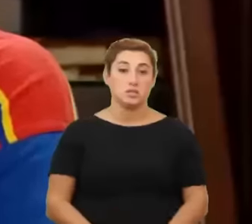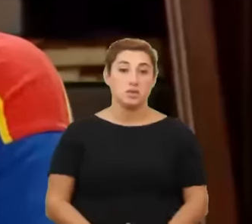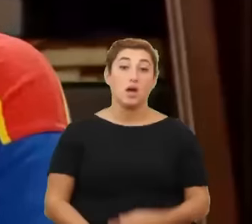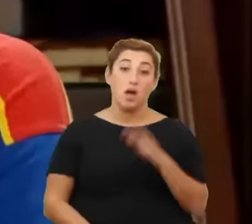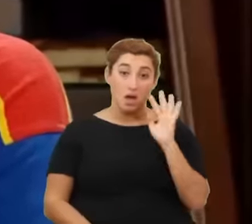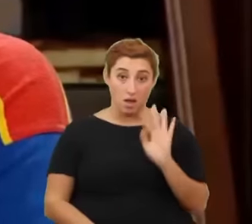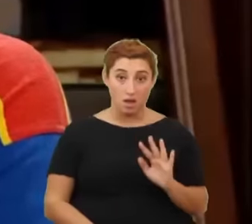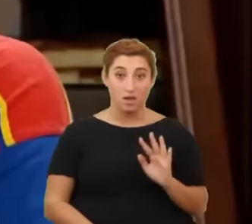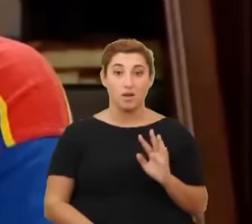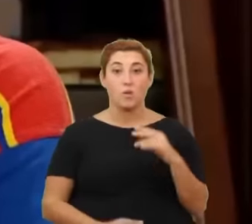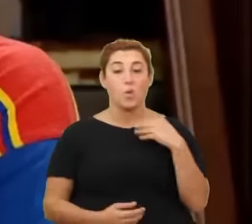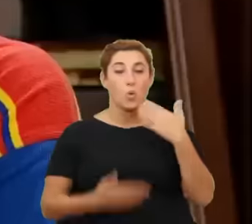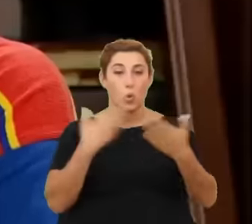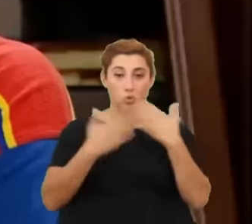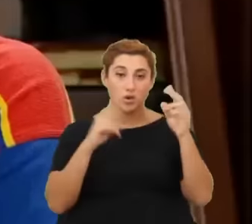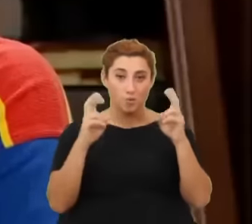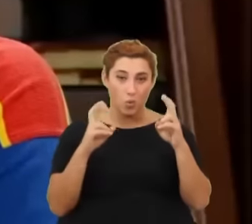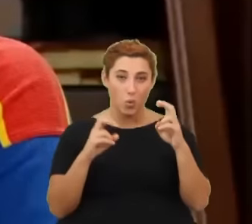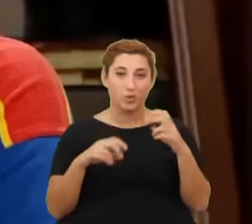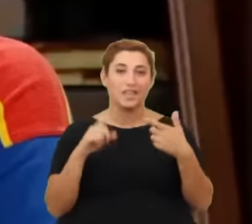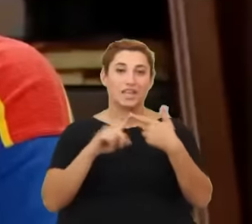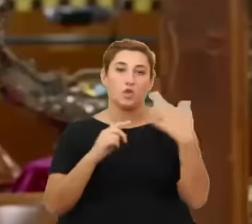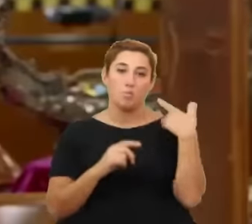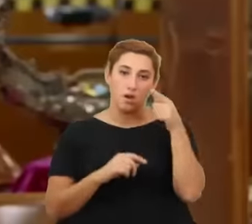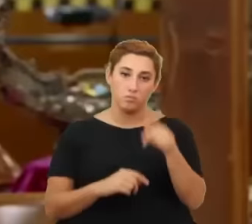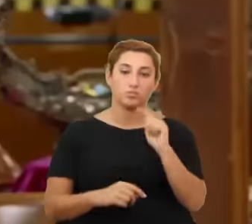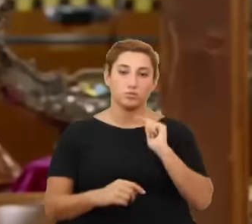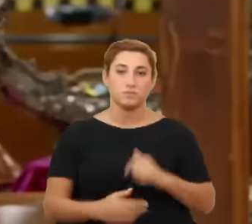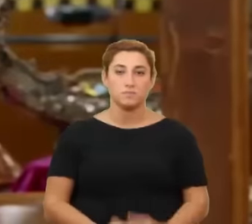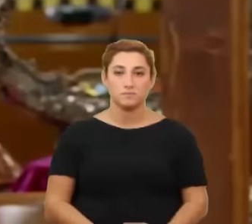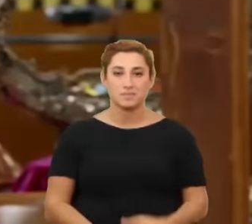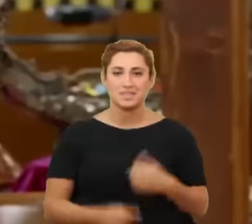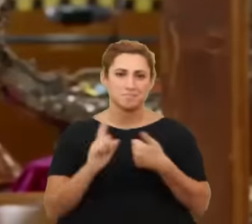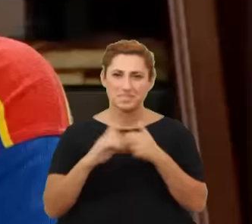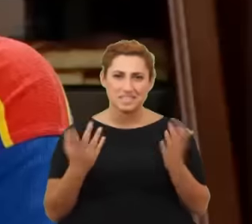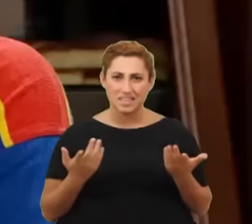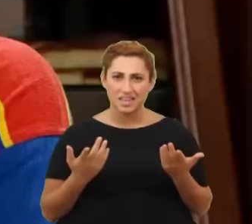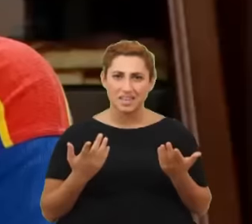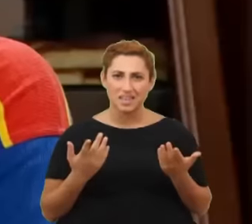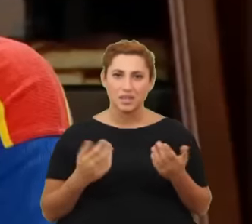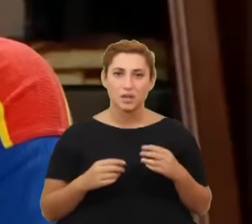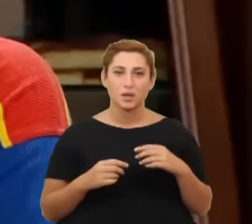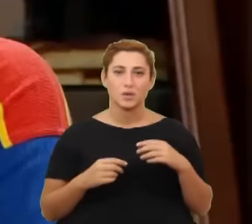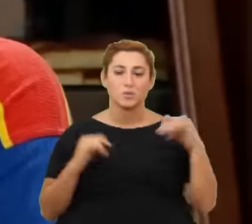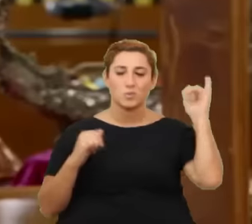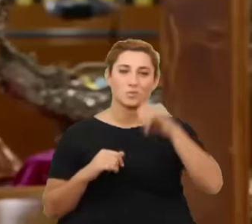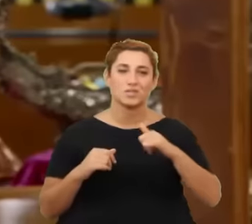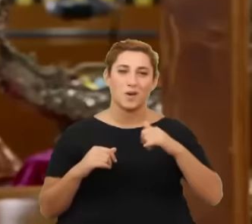Ha. Konuşacağımız konularda iki numara buydu. Birincisi ne ki?